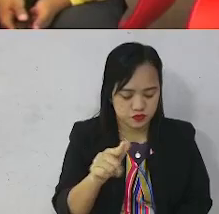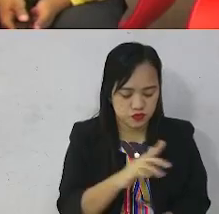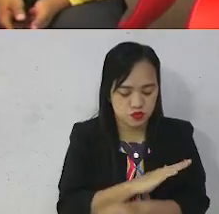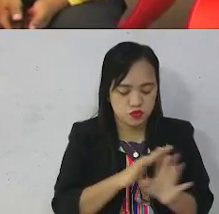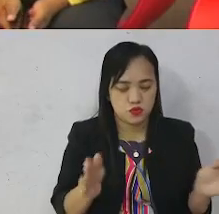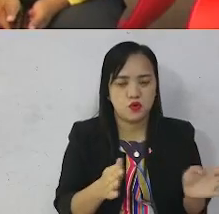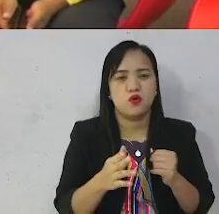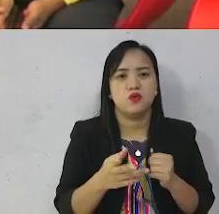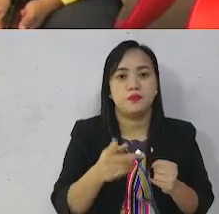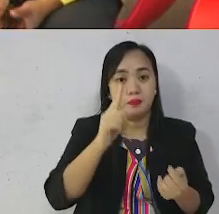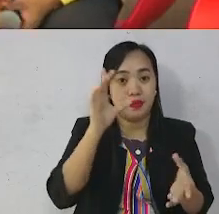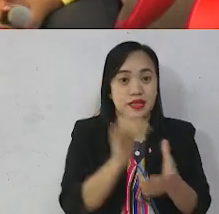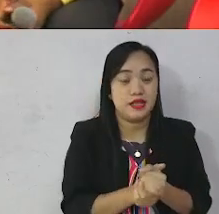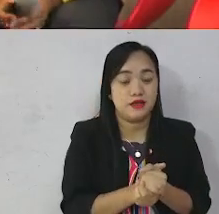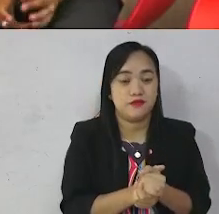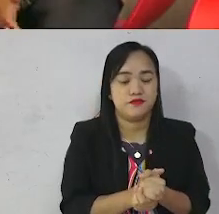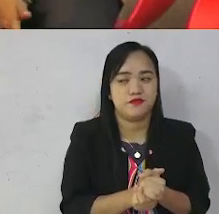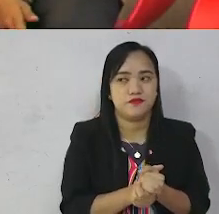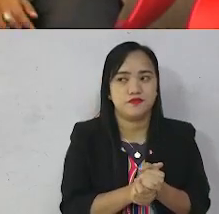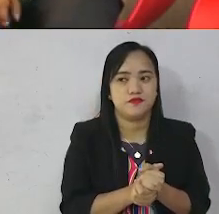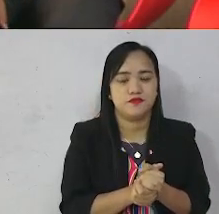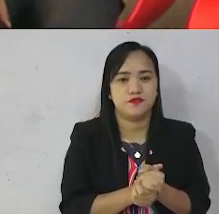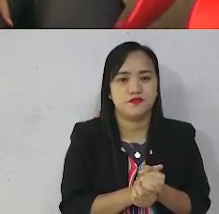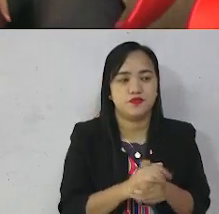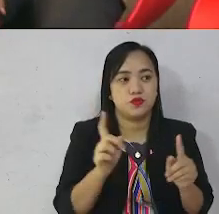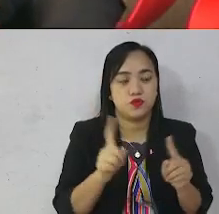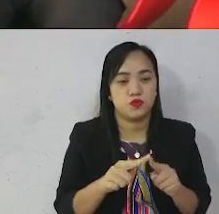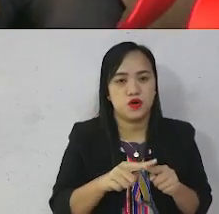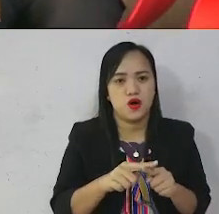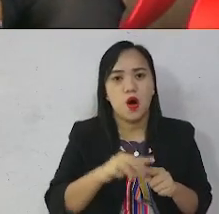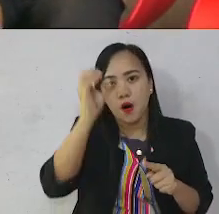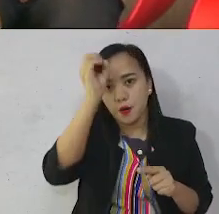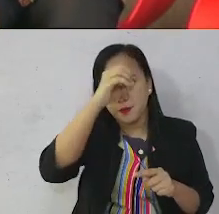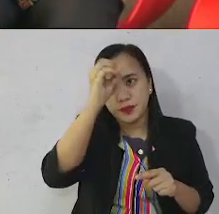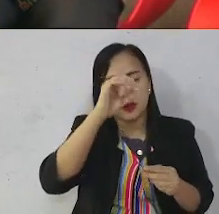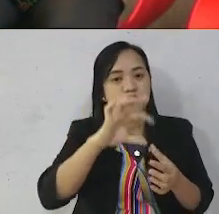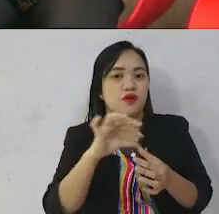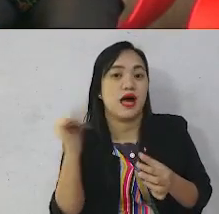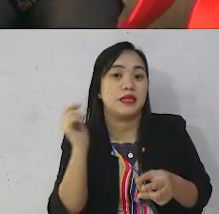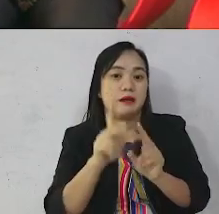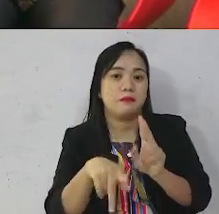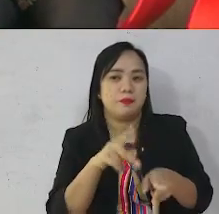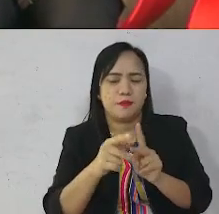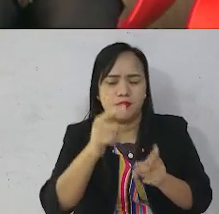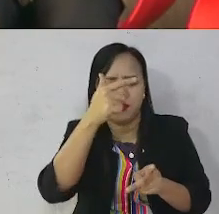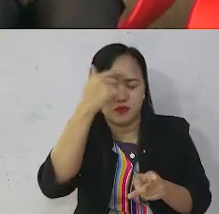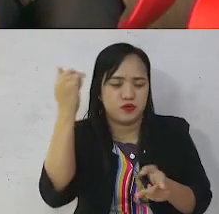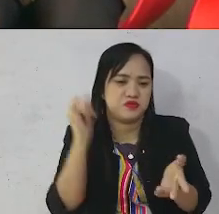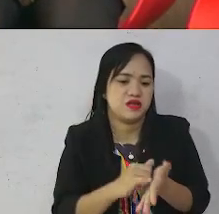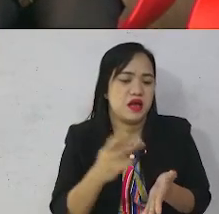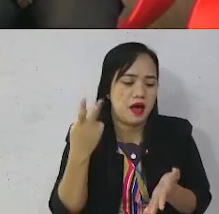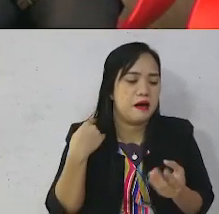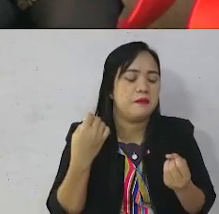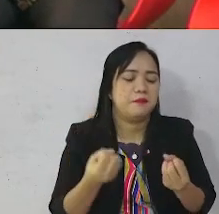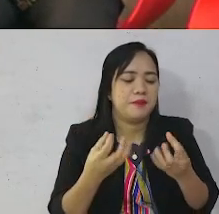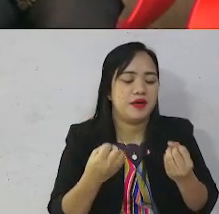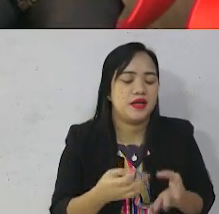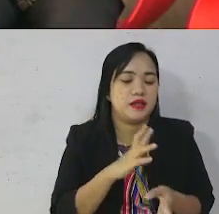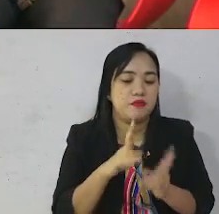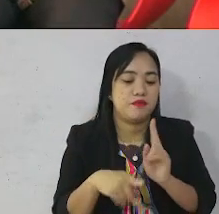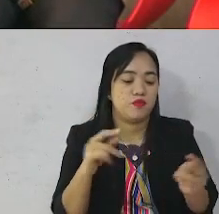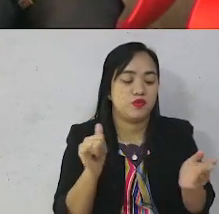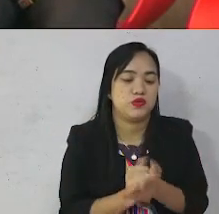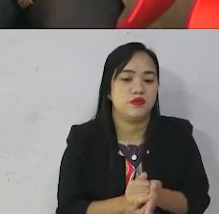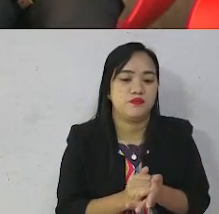sa mga haka-haka haka-haka na yan dahil marami lang ma